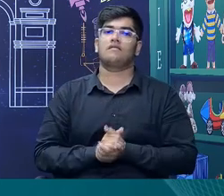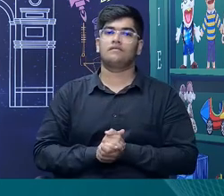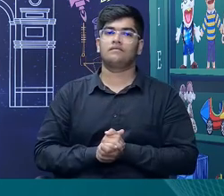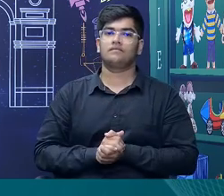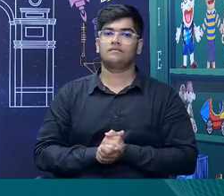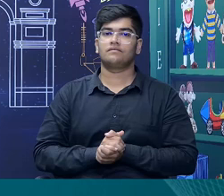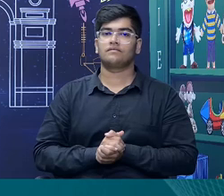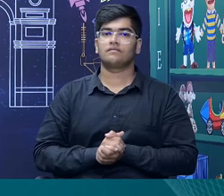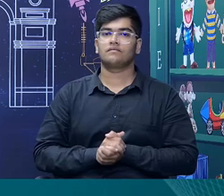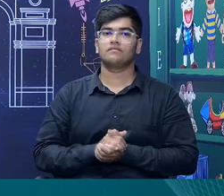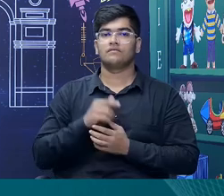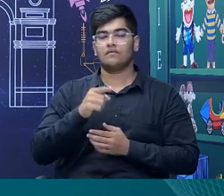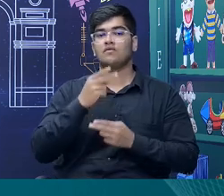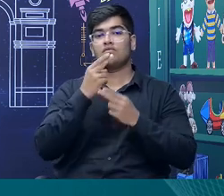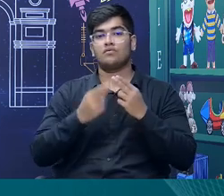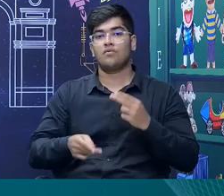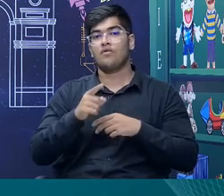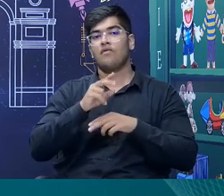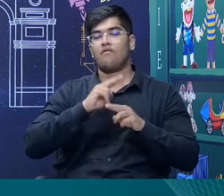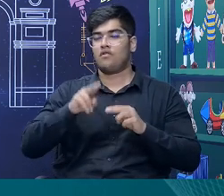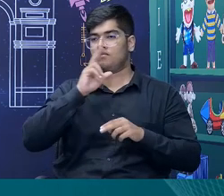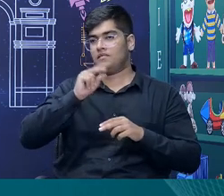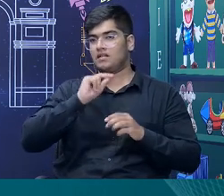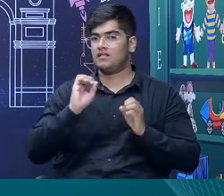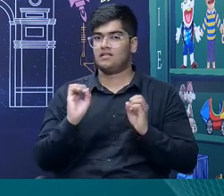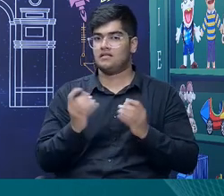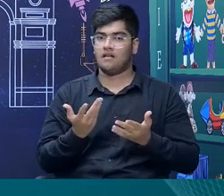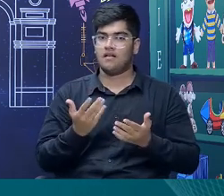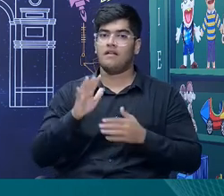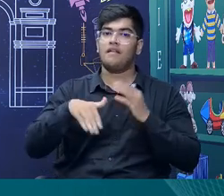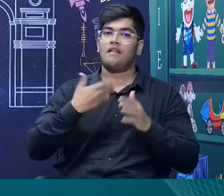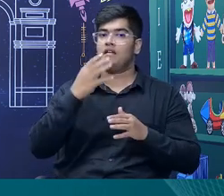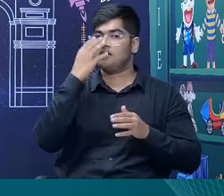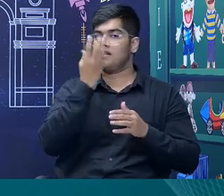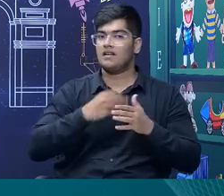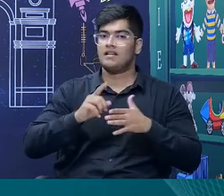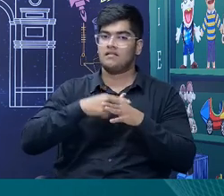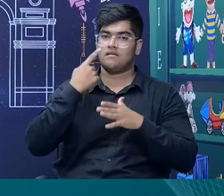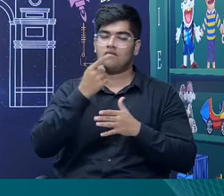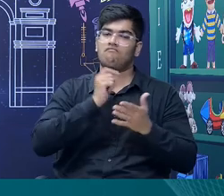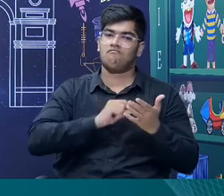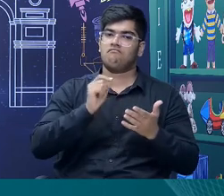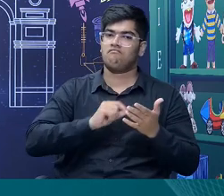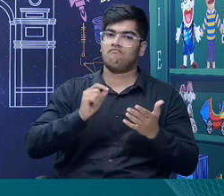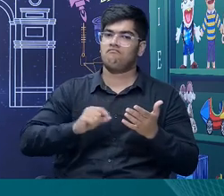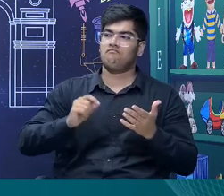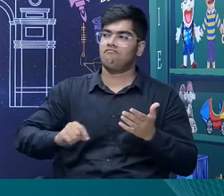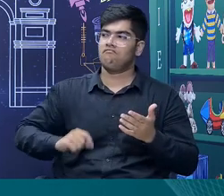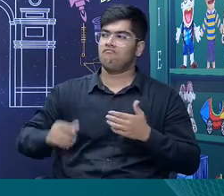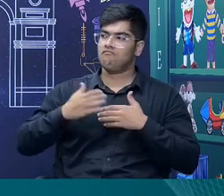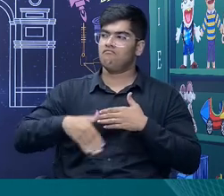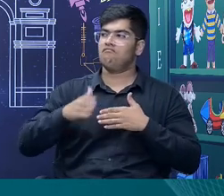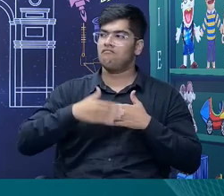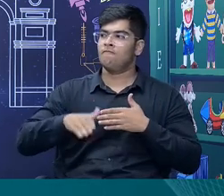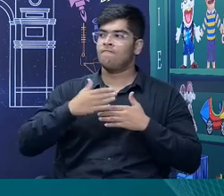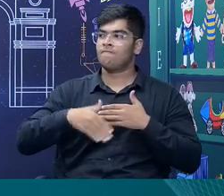यह महाभारत की कहानी बोलना शुरू करें और गणेश जी उसको लिखने गए मैं आपको दिखाई